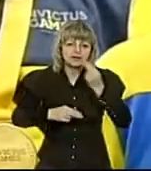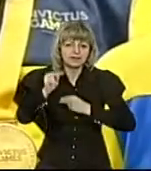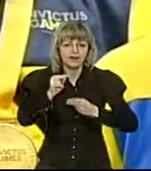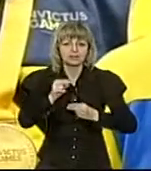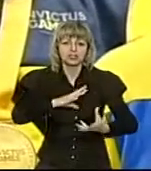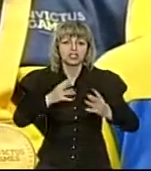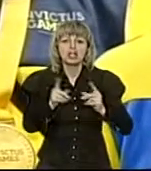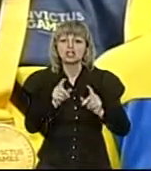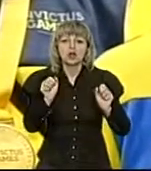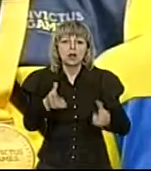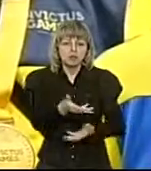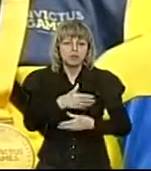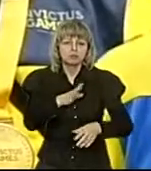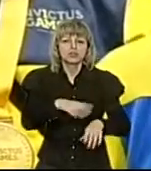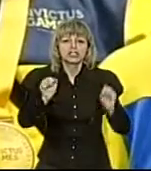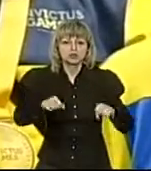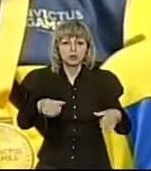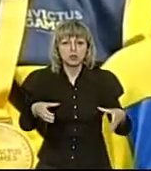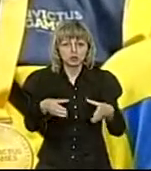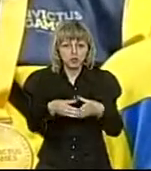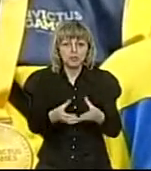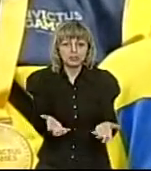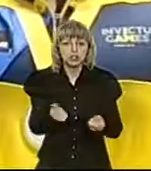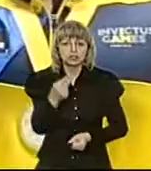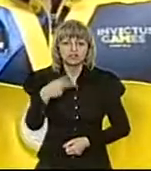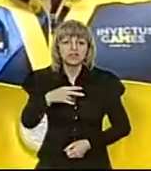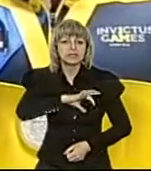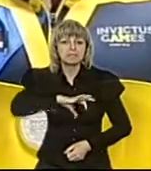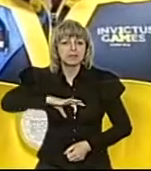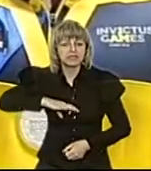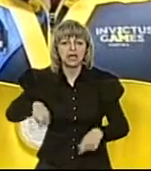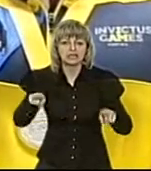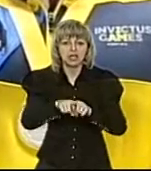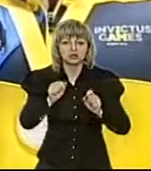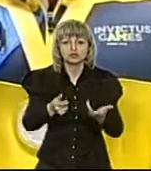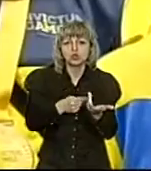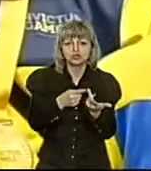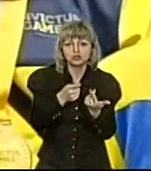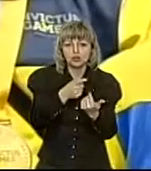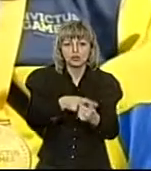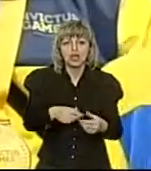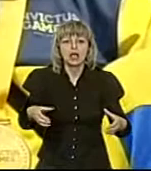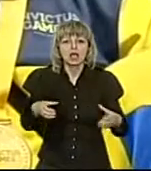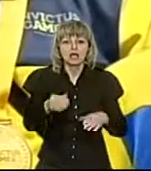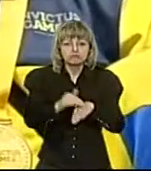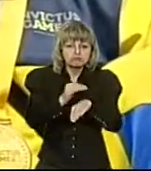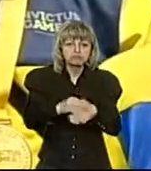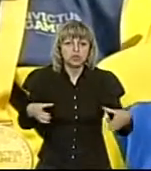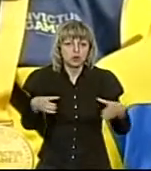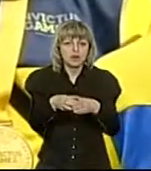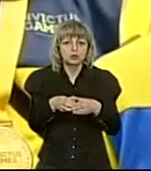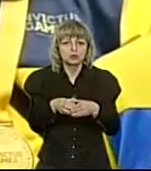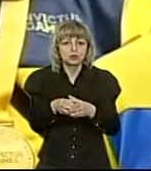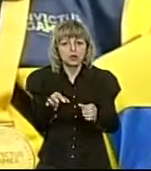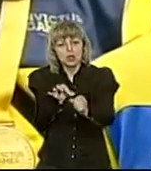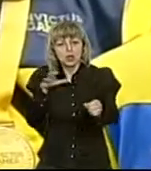що були спроможні. Команда отримала 20 медалей. Також можна порахувати команду лучників, які отримали 3 медалі.